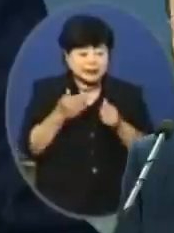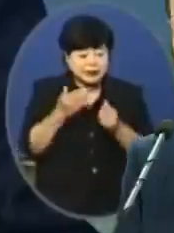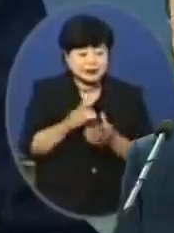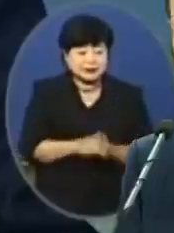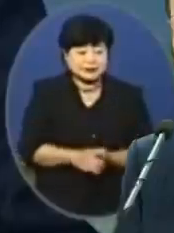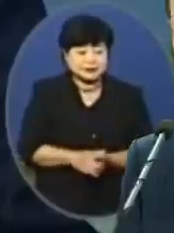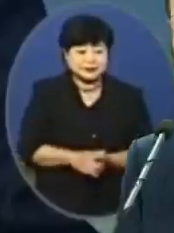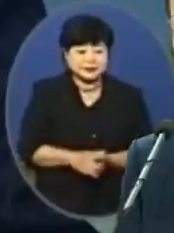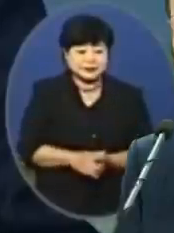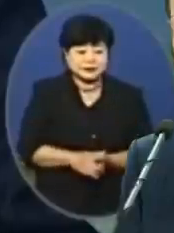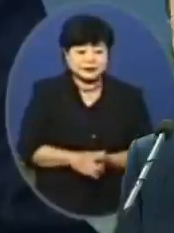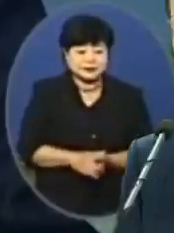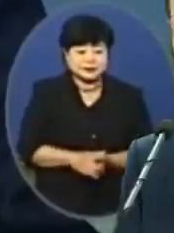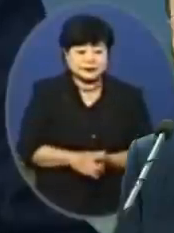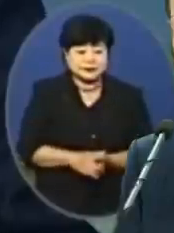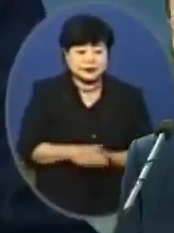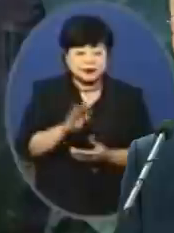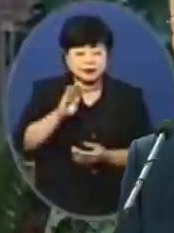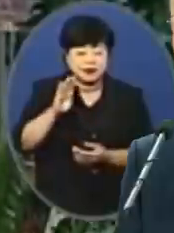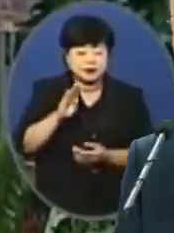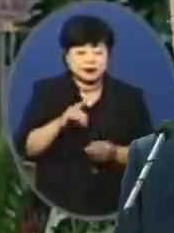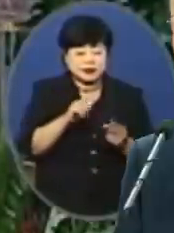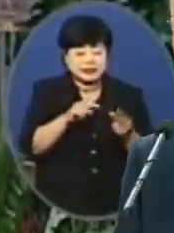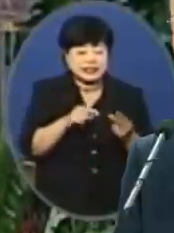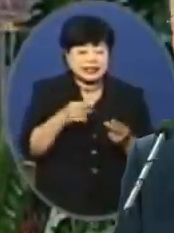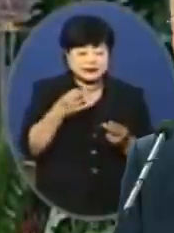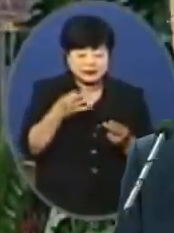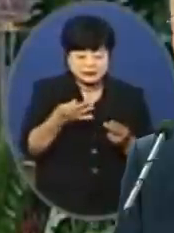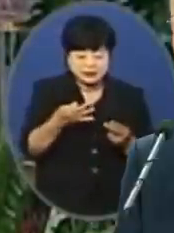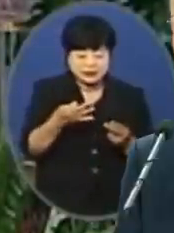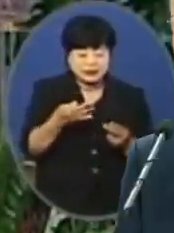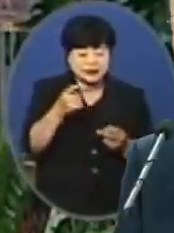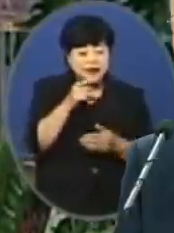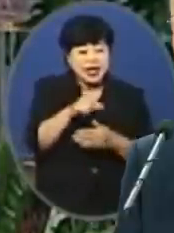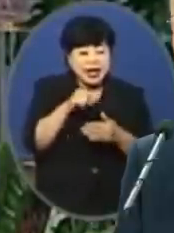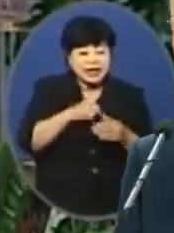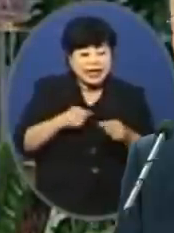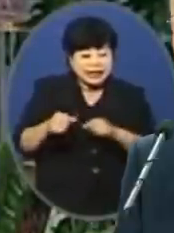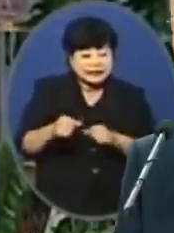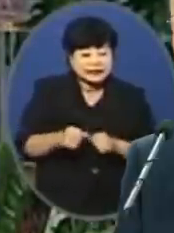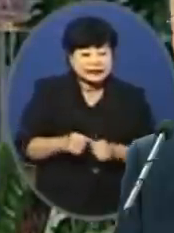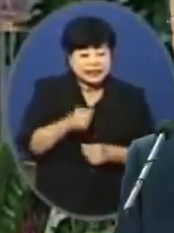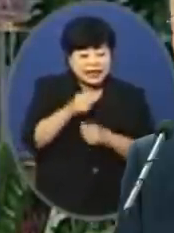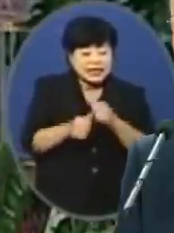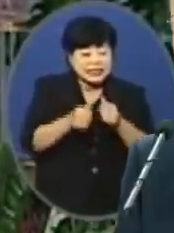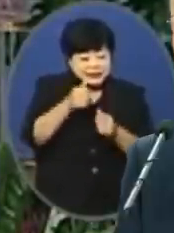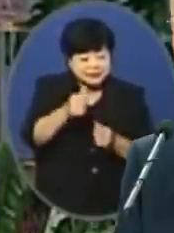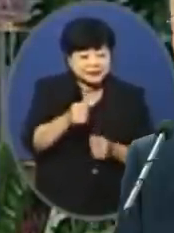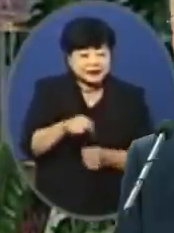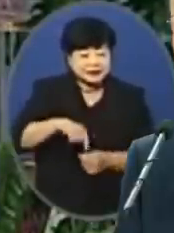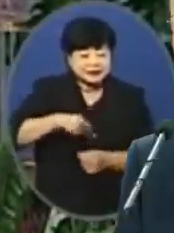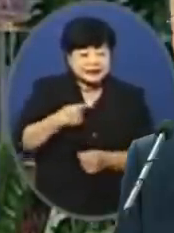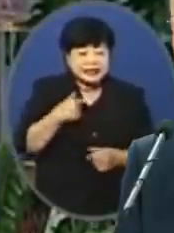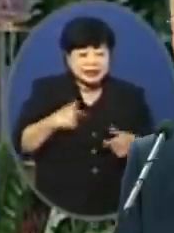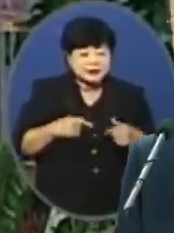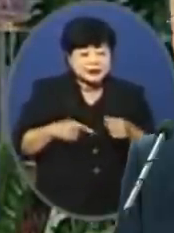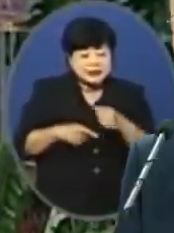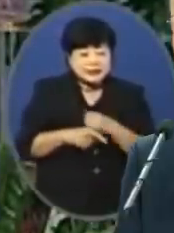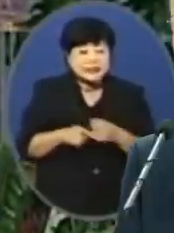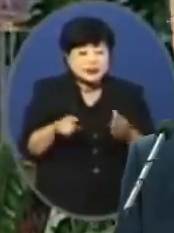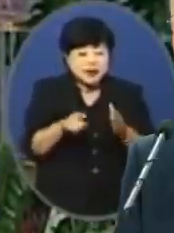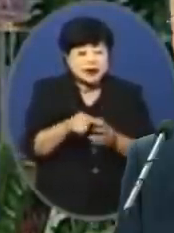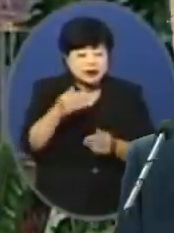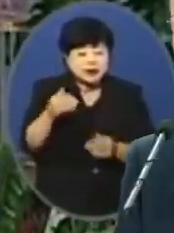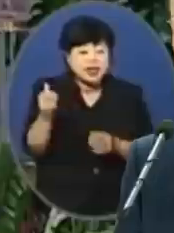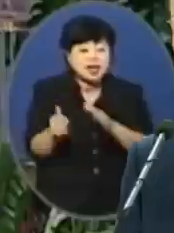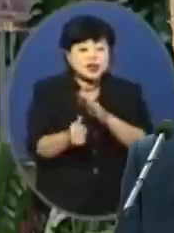하나님께서는 빌립보서 2장 13절 너희 안에서 행하시는 이는 하나님이시니 자기의 기쁘신 뜻을